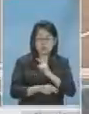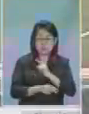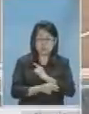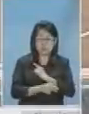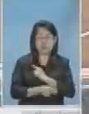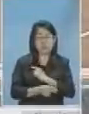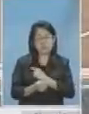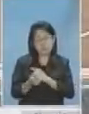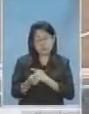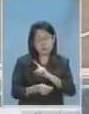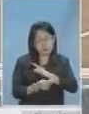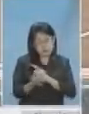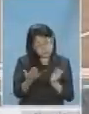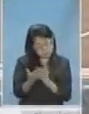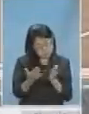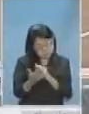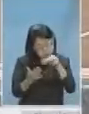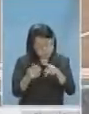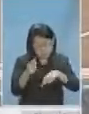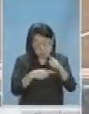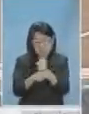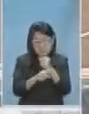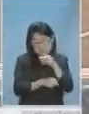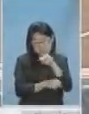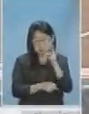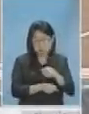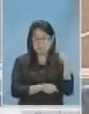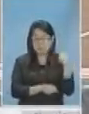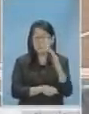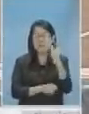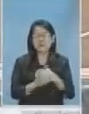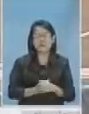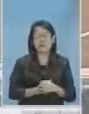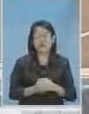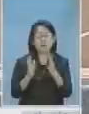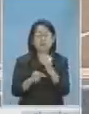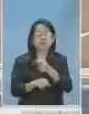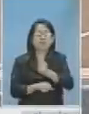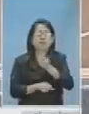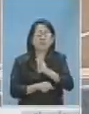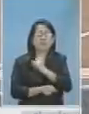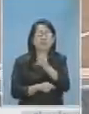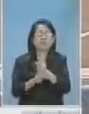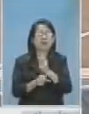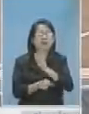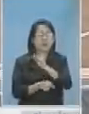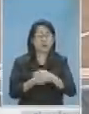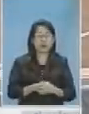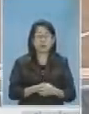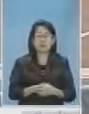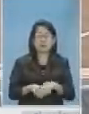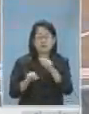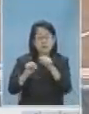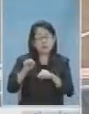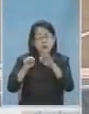งไปดูในรายละเอียดหรอกครับให้ข้าราชการประจำทำแล้วข้าราชการประจำก็ทำตามที่เคยทำมาแล้วครับเพิ่มกี่เปอร์เซ็นต์ปรับ